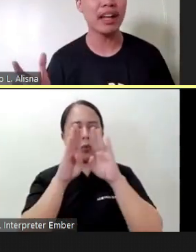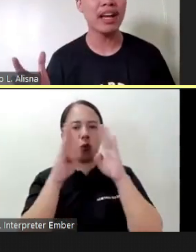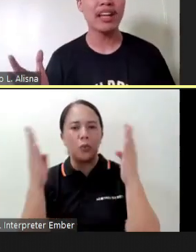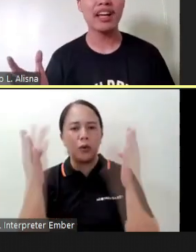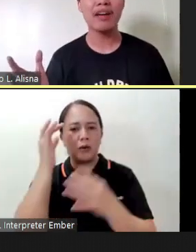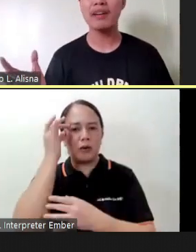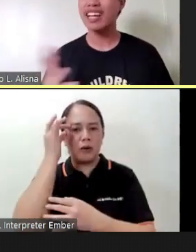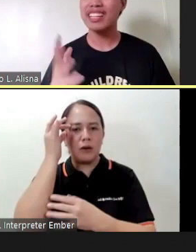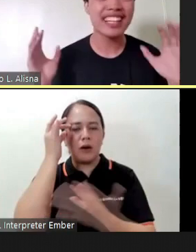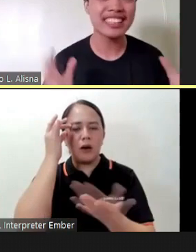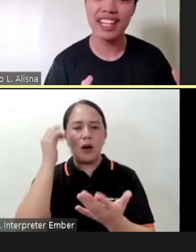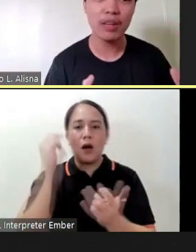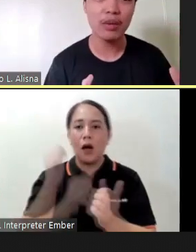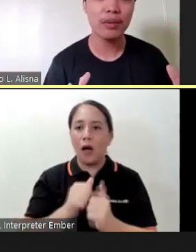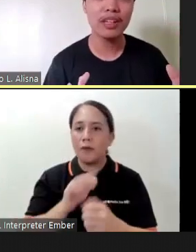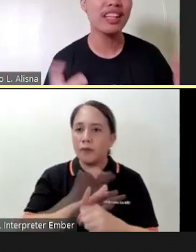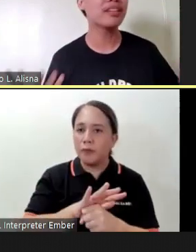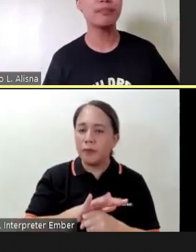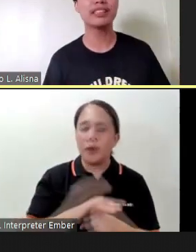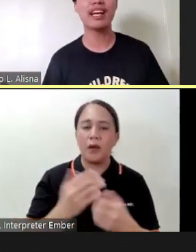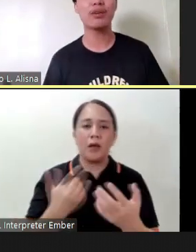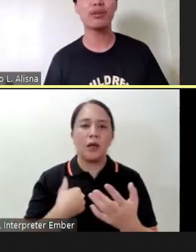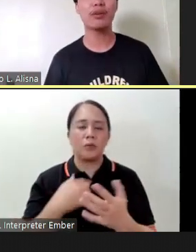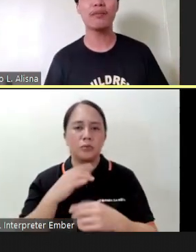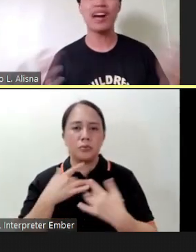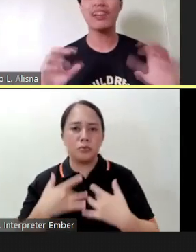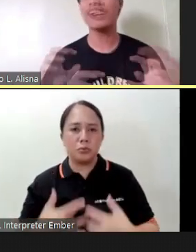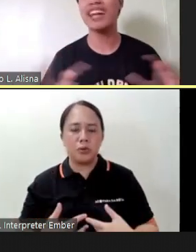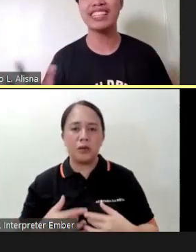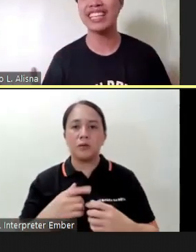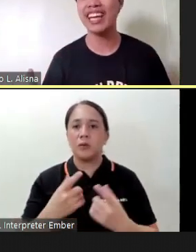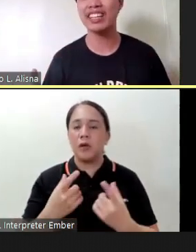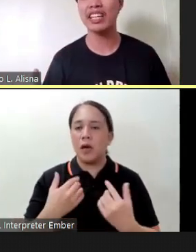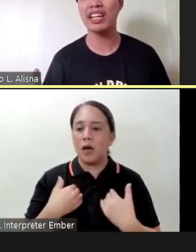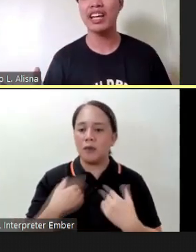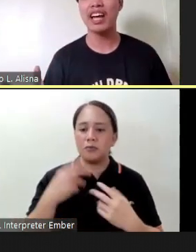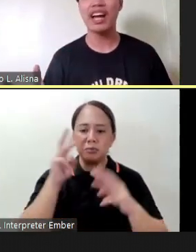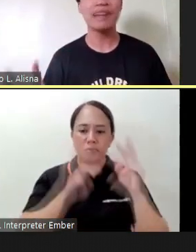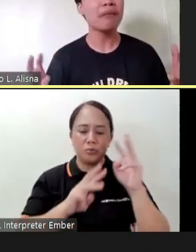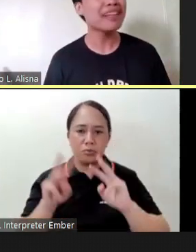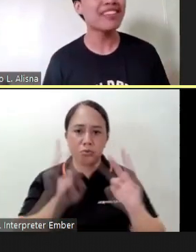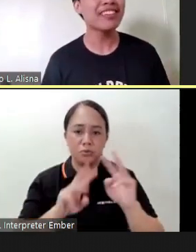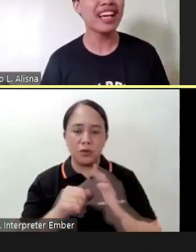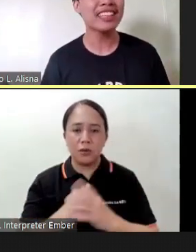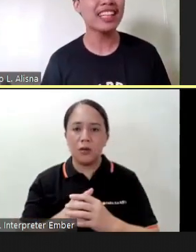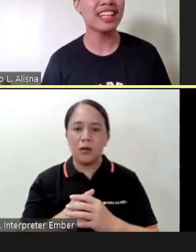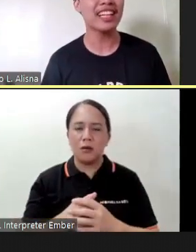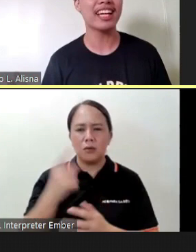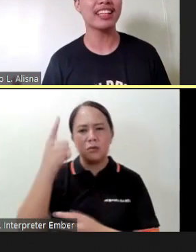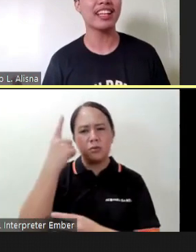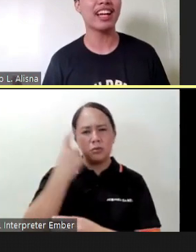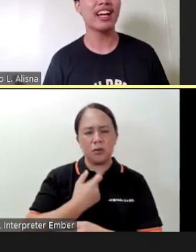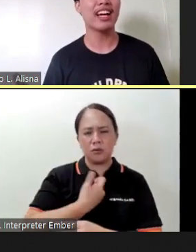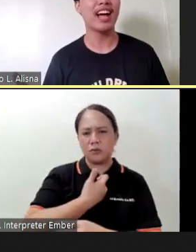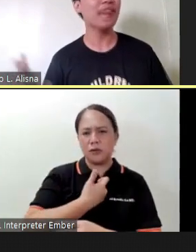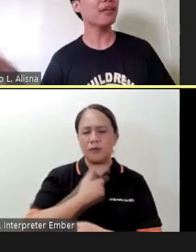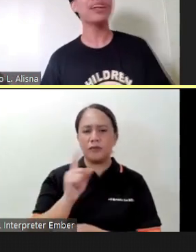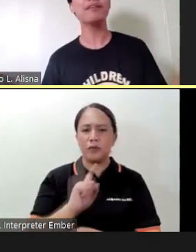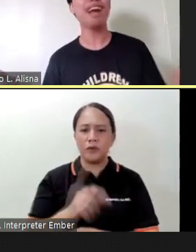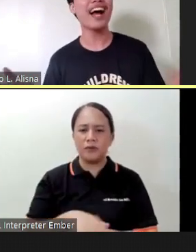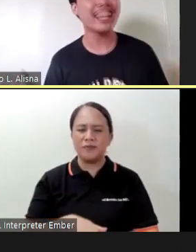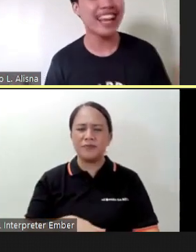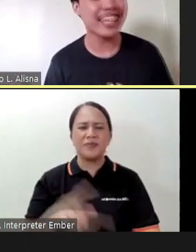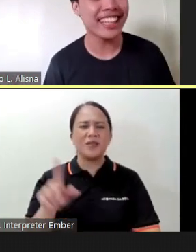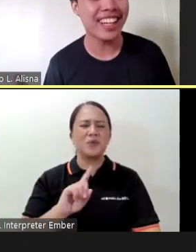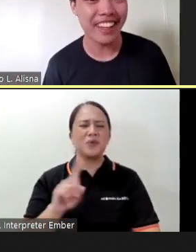kaisipan napapang na-stress na ako na-depress na ako noong magkakaroon ako na-anxiety napapatanong tayo sa sarili natin na ano